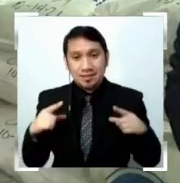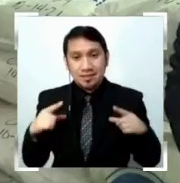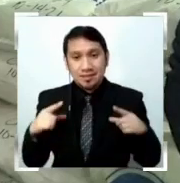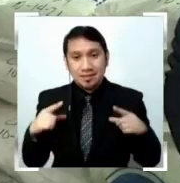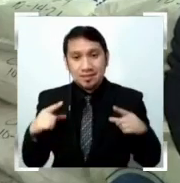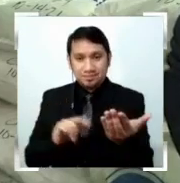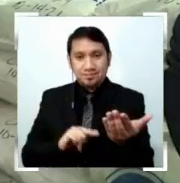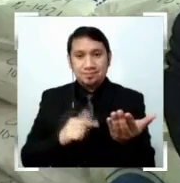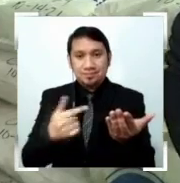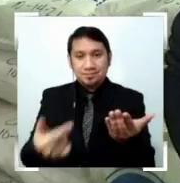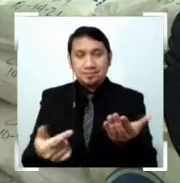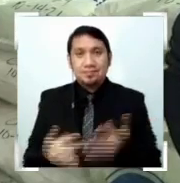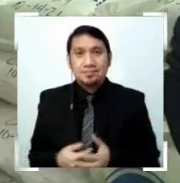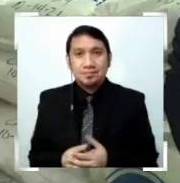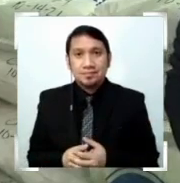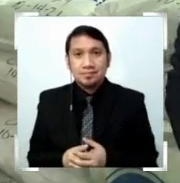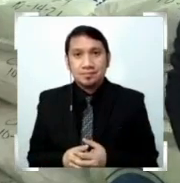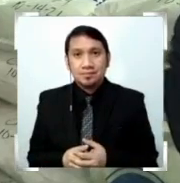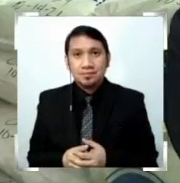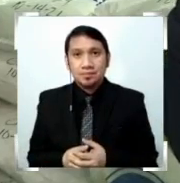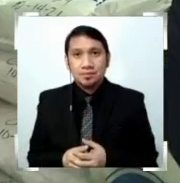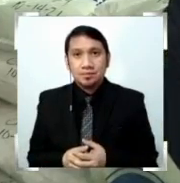Jamie?